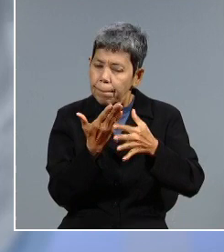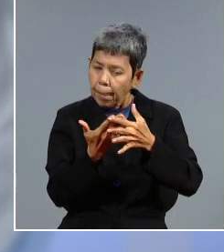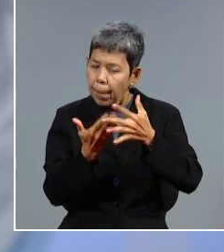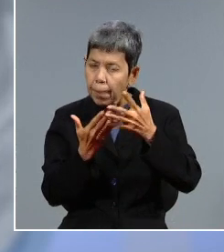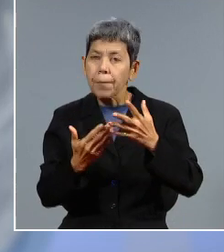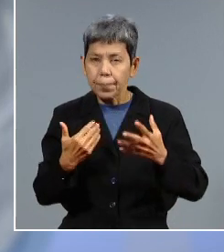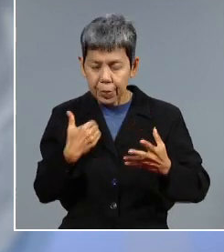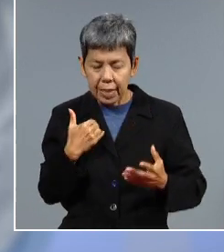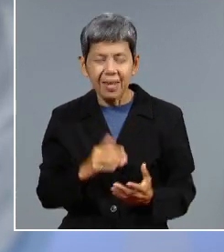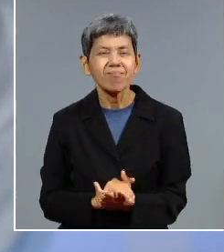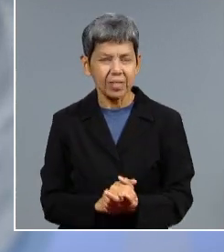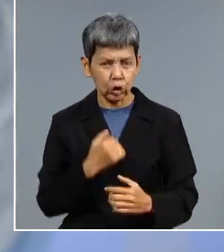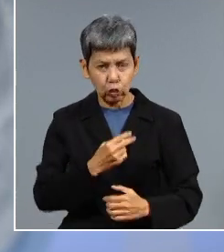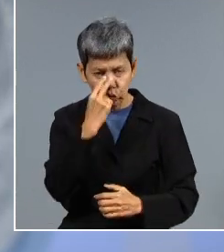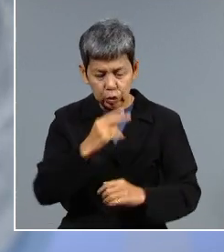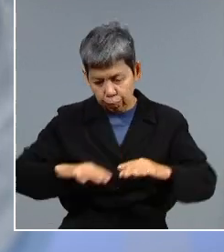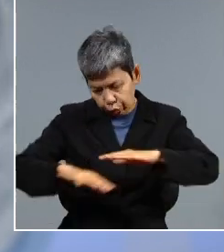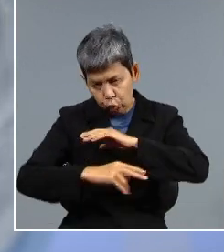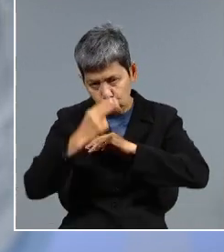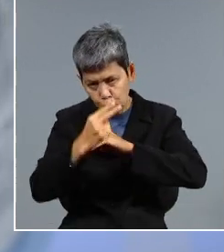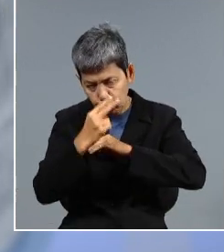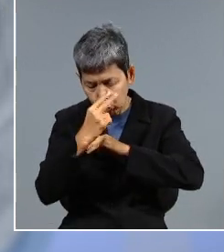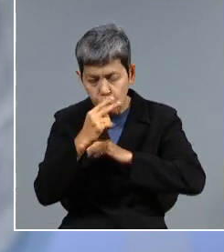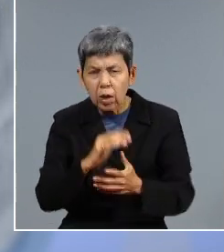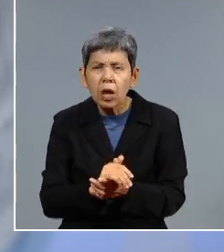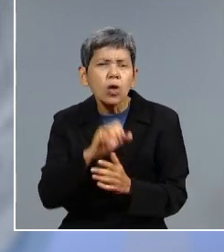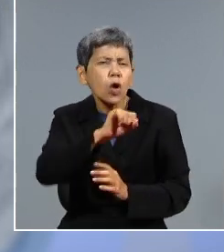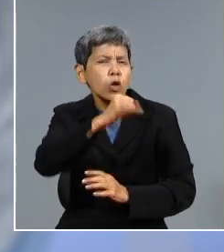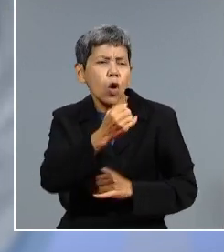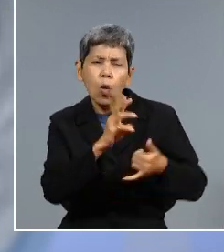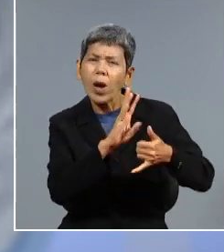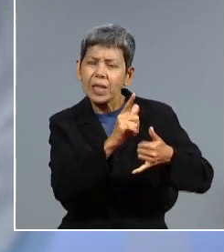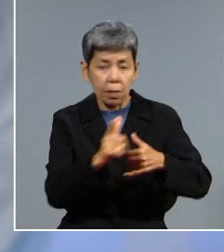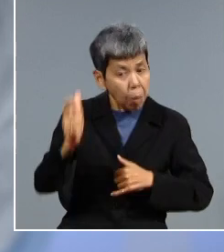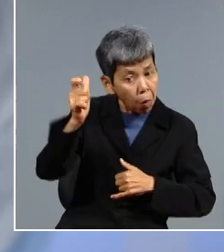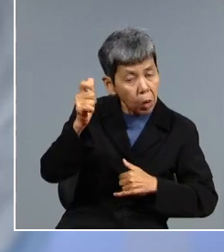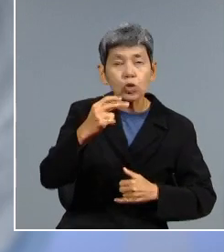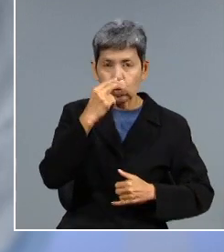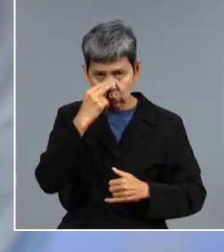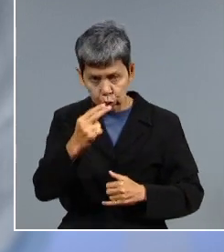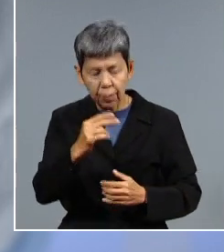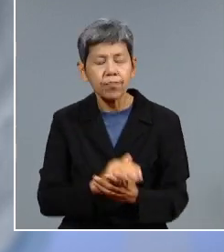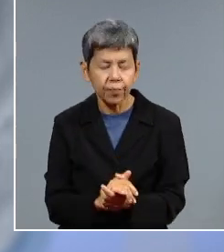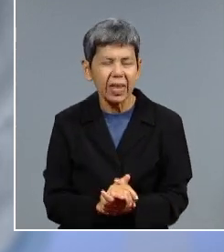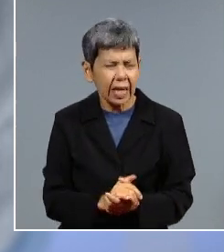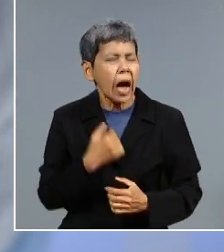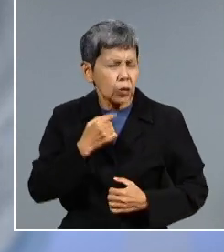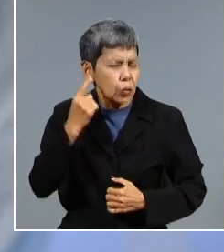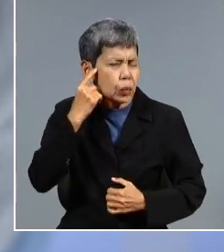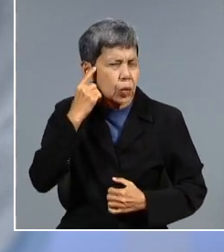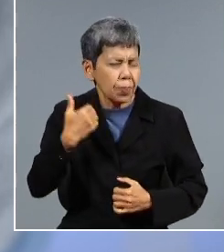นะครับแต่ที่น่าต้องไปพิสูจน์ให้ได้ว่าสจวันชาติยิงจริงหรือเปล่าค่ะแต่เท่าที่